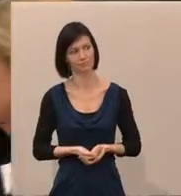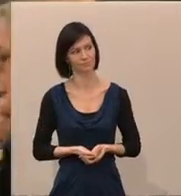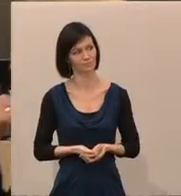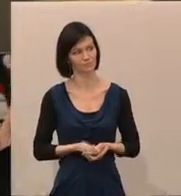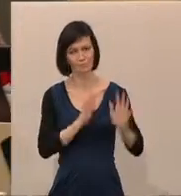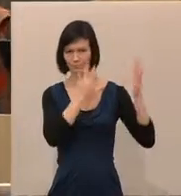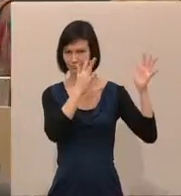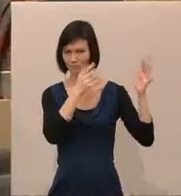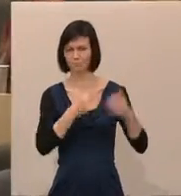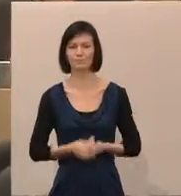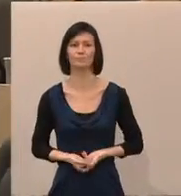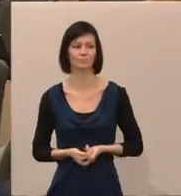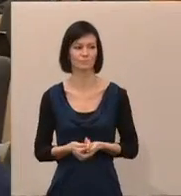schon